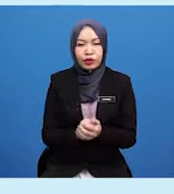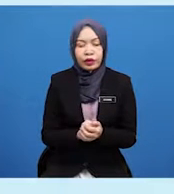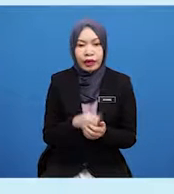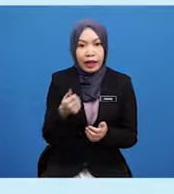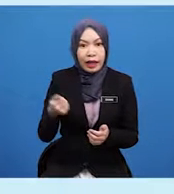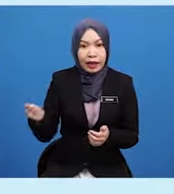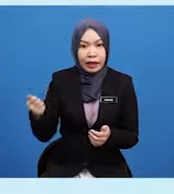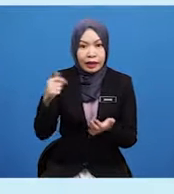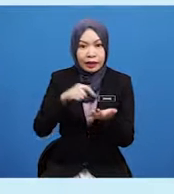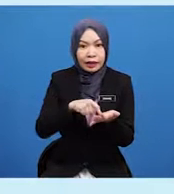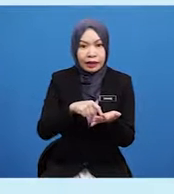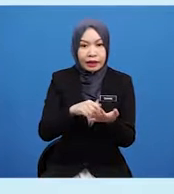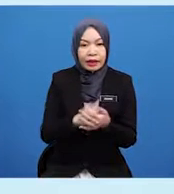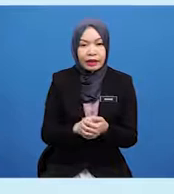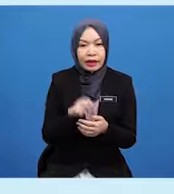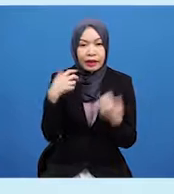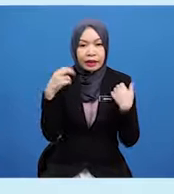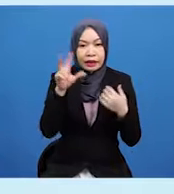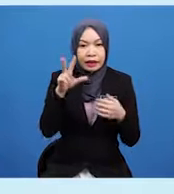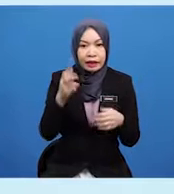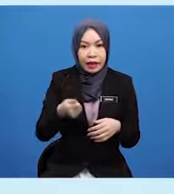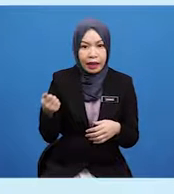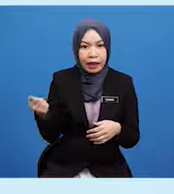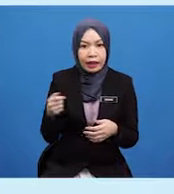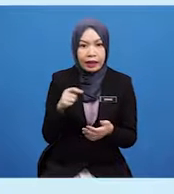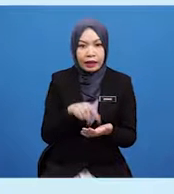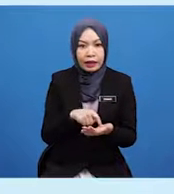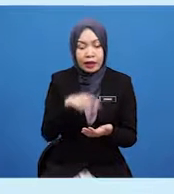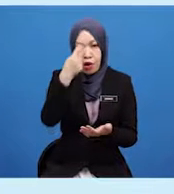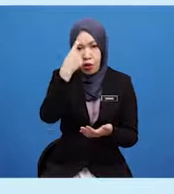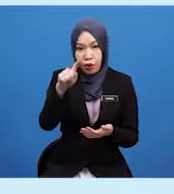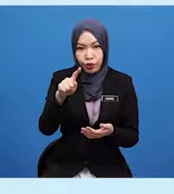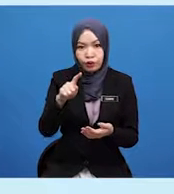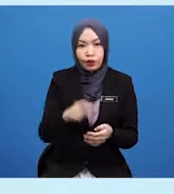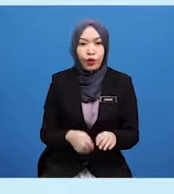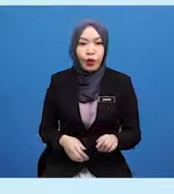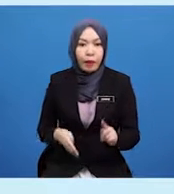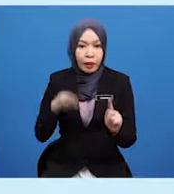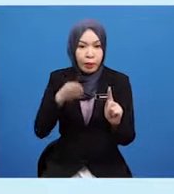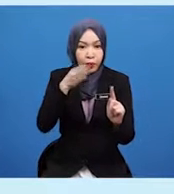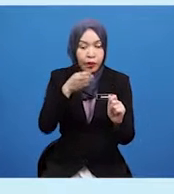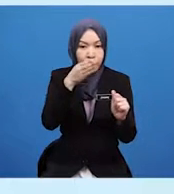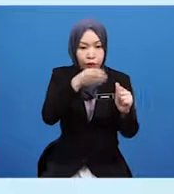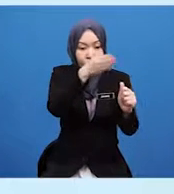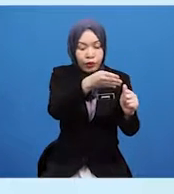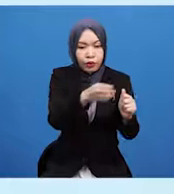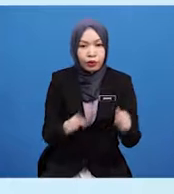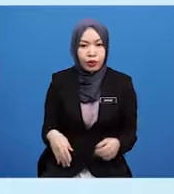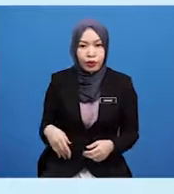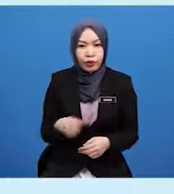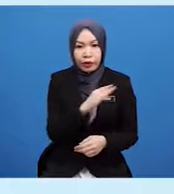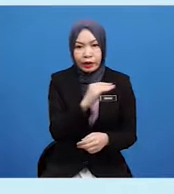lembing manusia pada zaman logam memburu binatang dan petani Selain itu manusia pada zaman ini